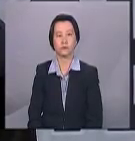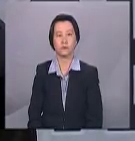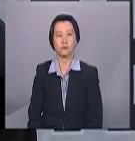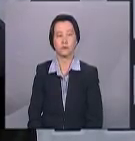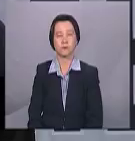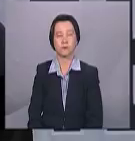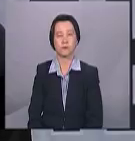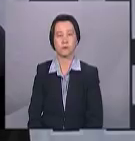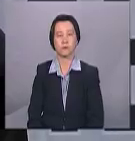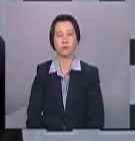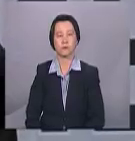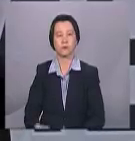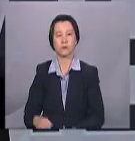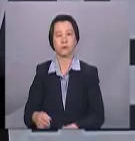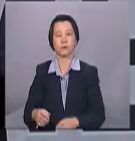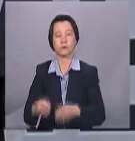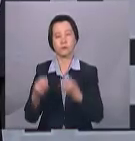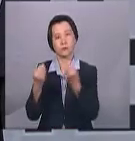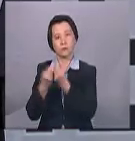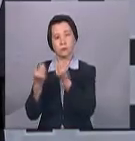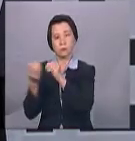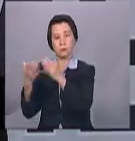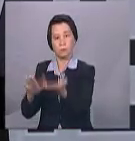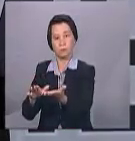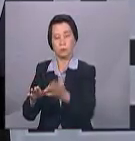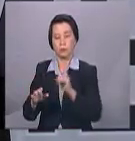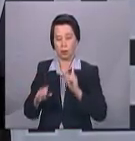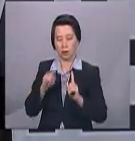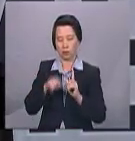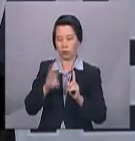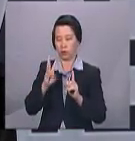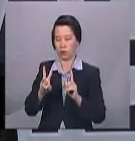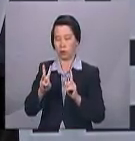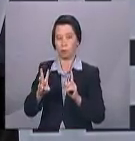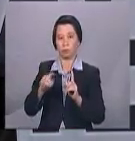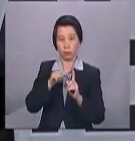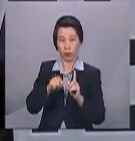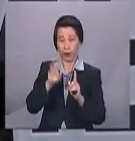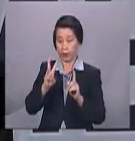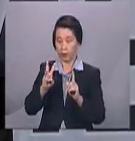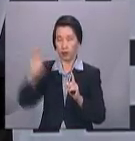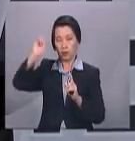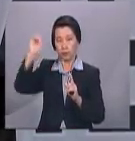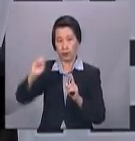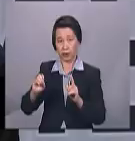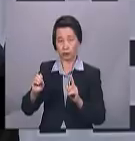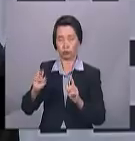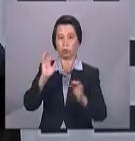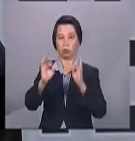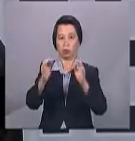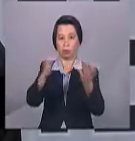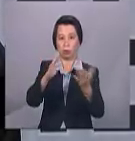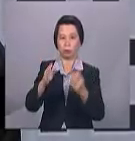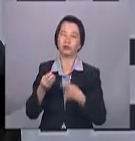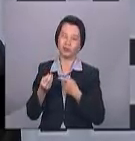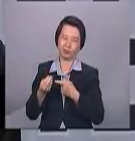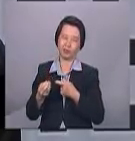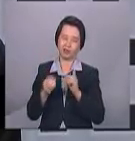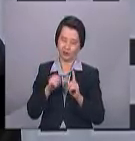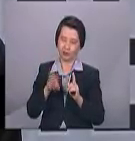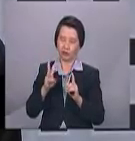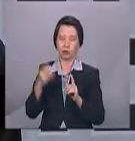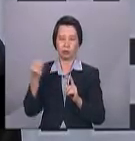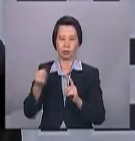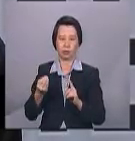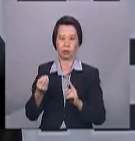Jadi kadar kematian ialah 1.6%. Kalau kita bandingkan, masih rendah lagi kalau bandingkan